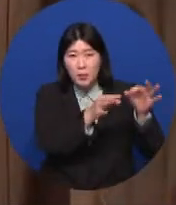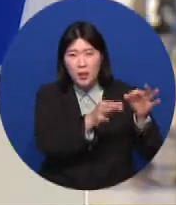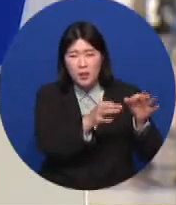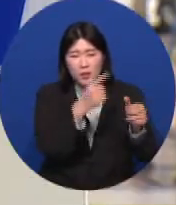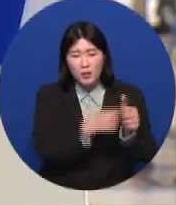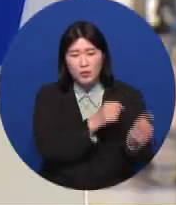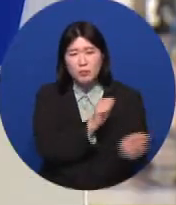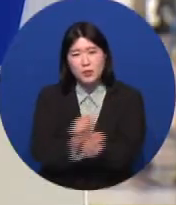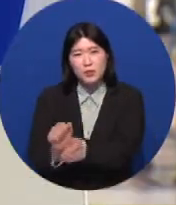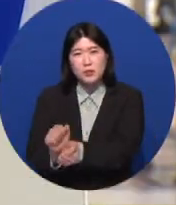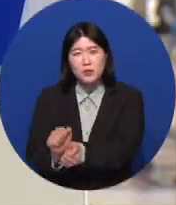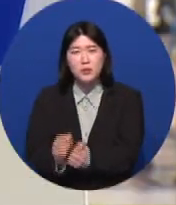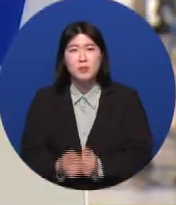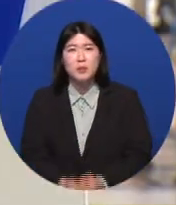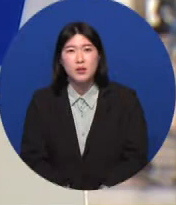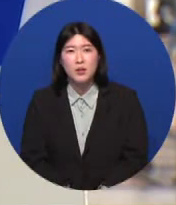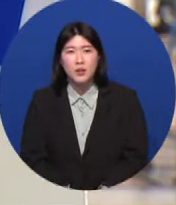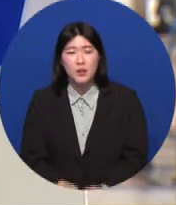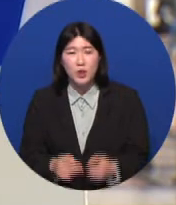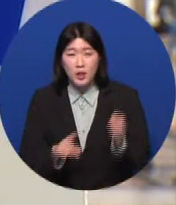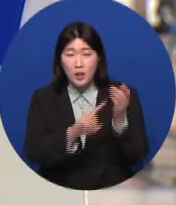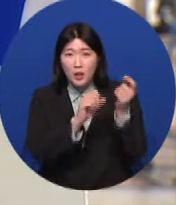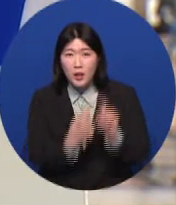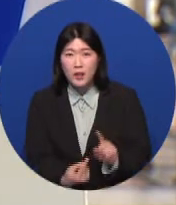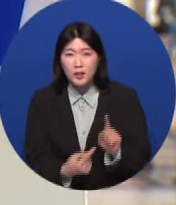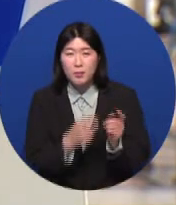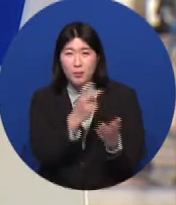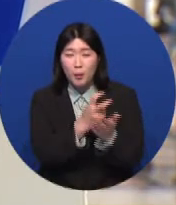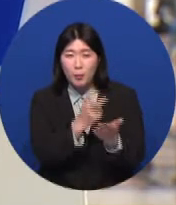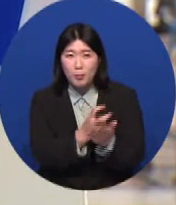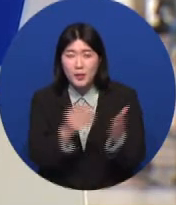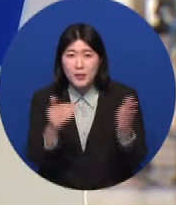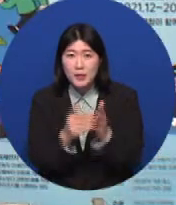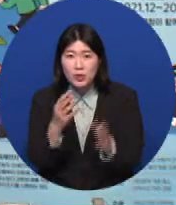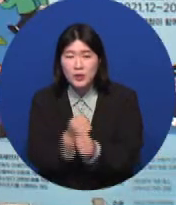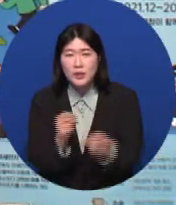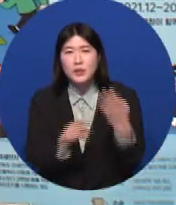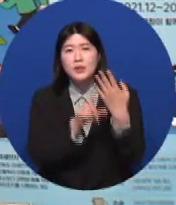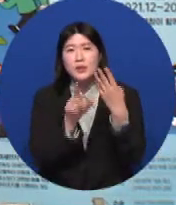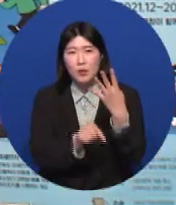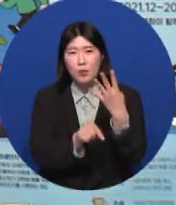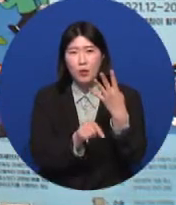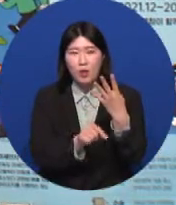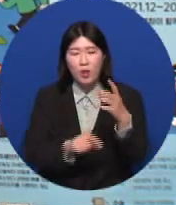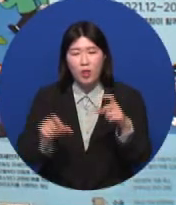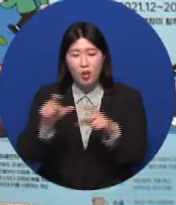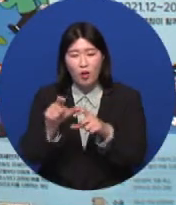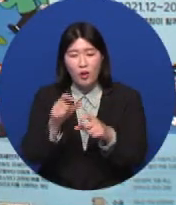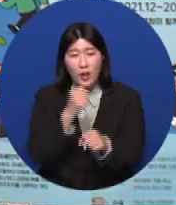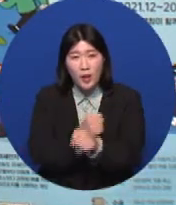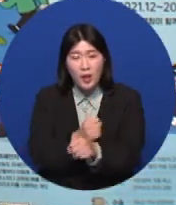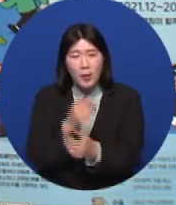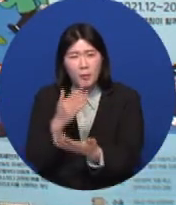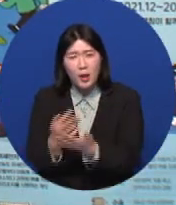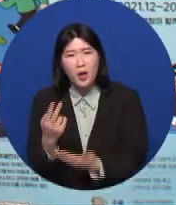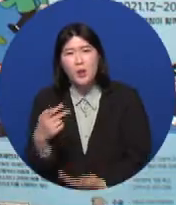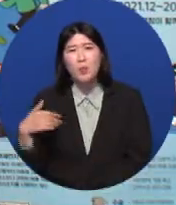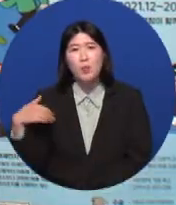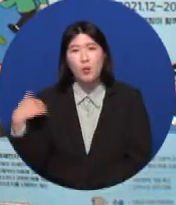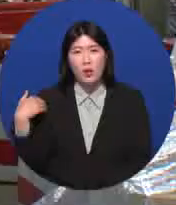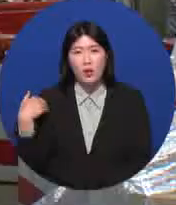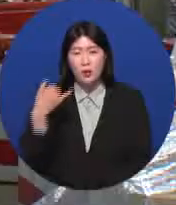문제입니다 4월까지 예정된 유류세 인하 를 정부가 연장할 가능성이 점쳐지는 가운데 충남도 등